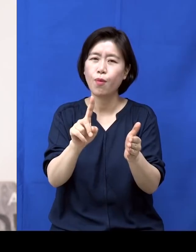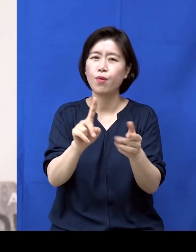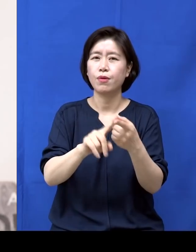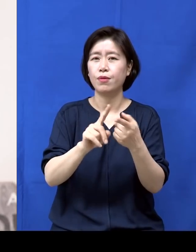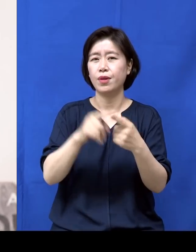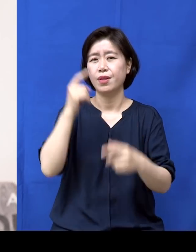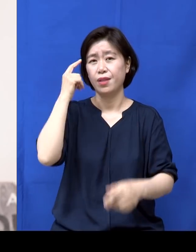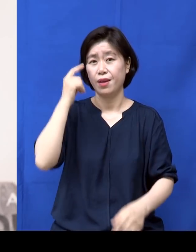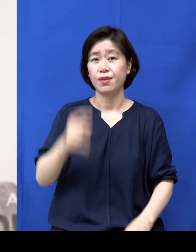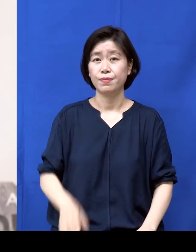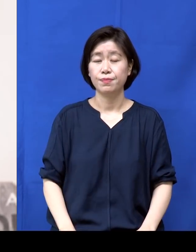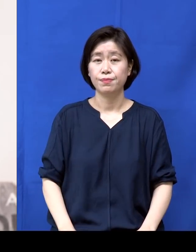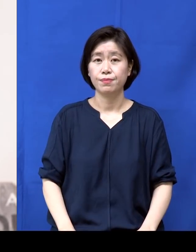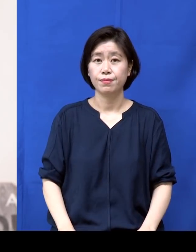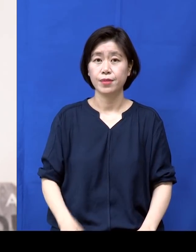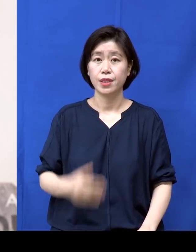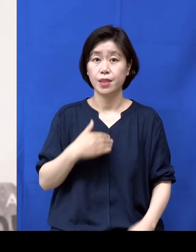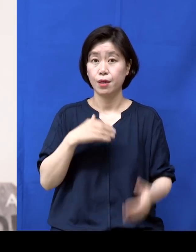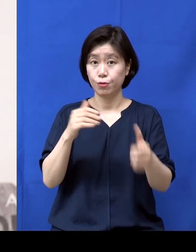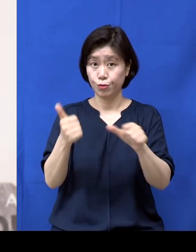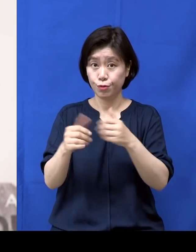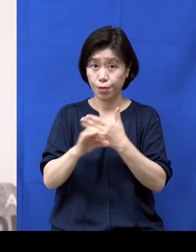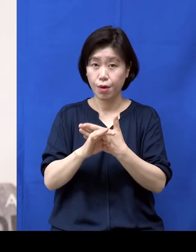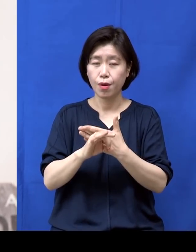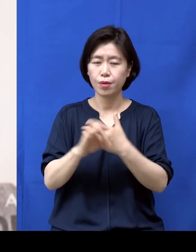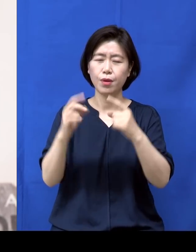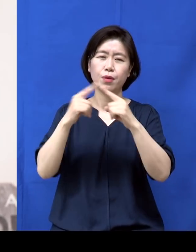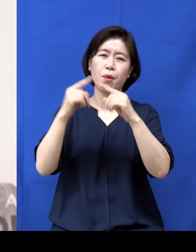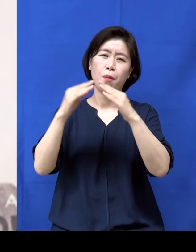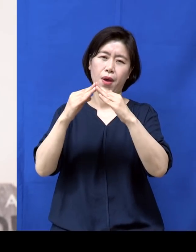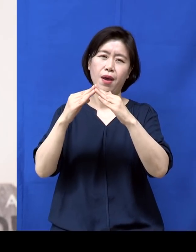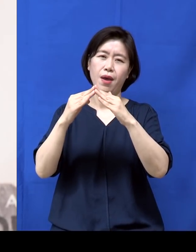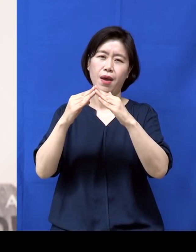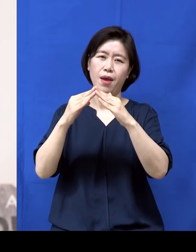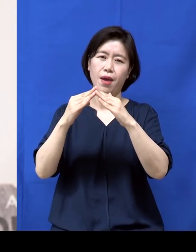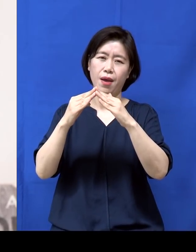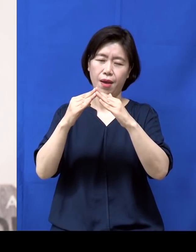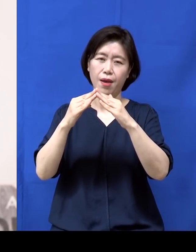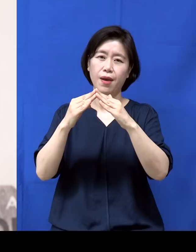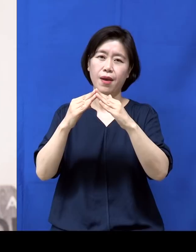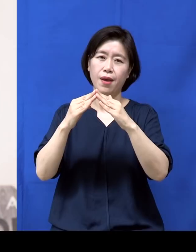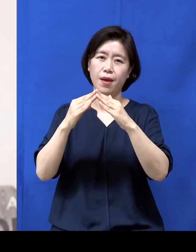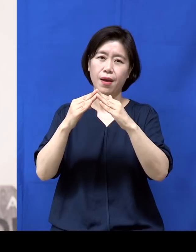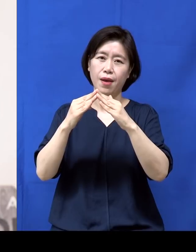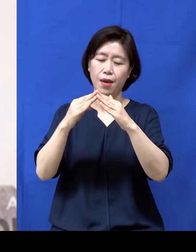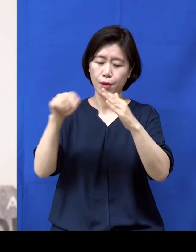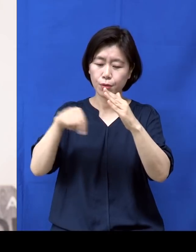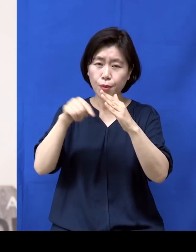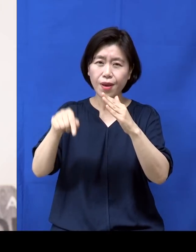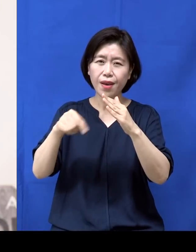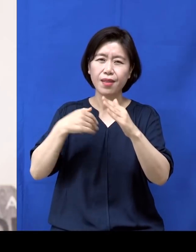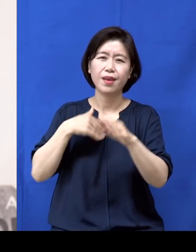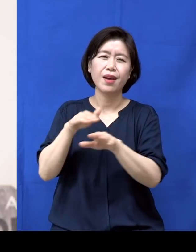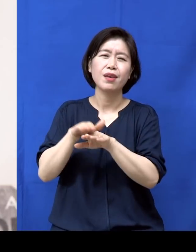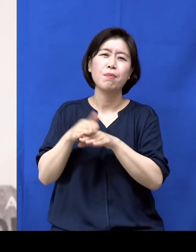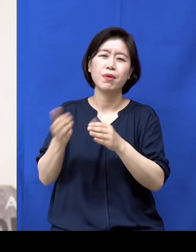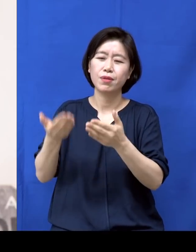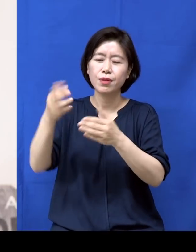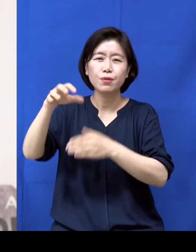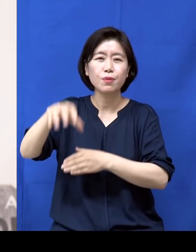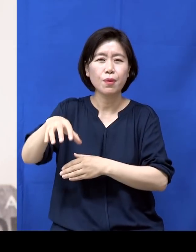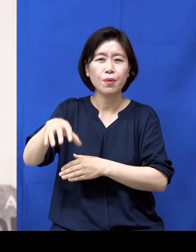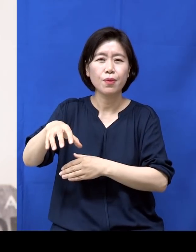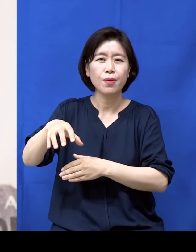장례식장에서도 할 수 있긴 하겠지만 네. 교회 공동체가 평소에 제가 예배드리던 공간 어디선가